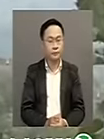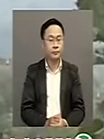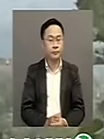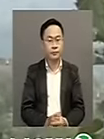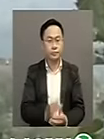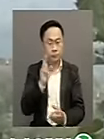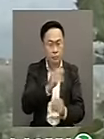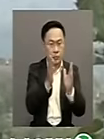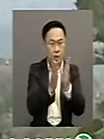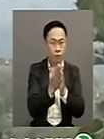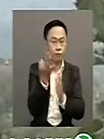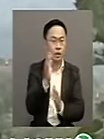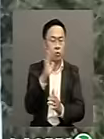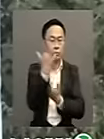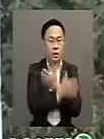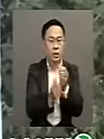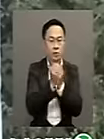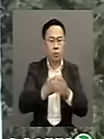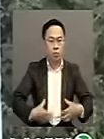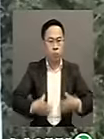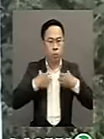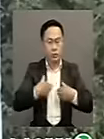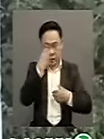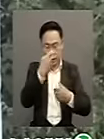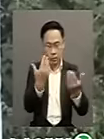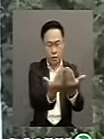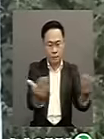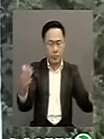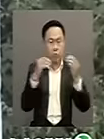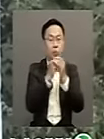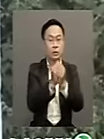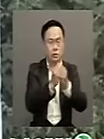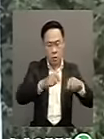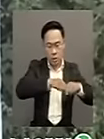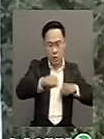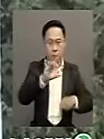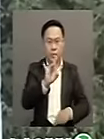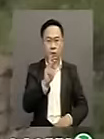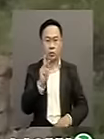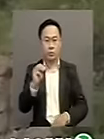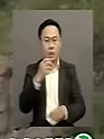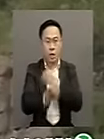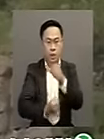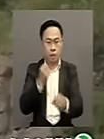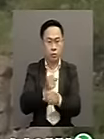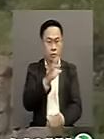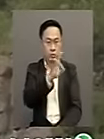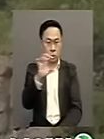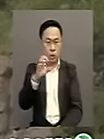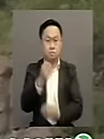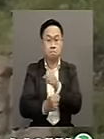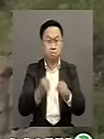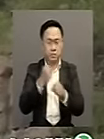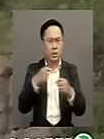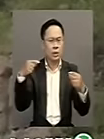บรรดาผู้ใช้สังคมออนไลน์จีนแสดงความโกรธเคืองที่เห็นกำแพงเมืองจีนระยะทาง8กิโลเมตรอายุเกือบ700ปีส่วน